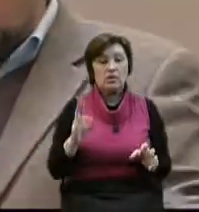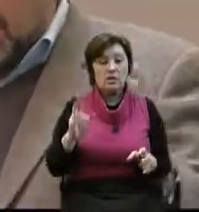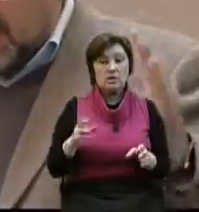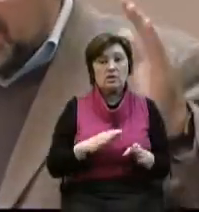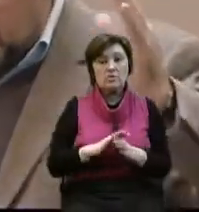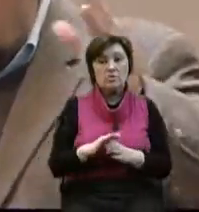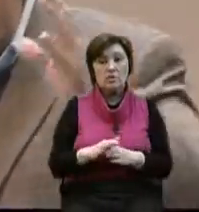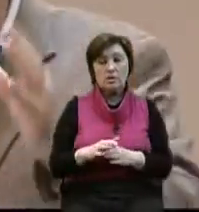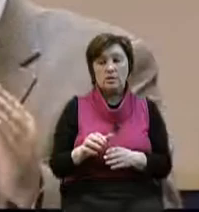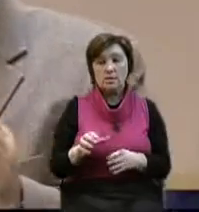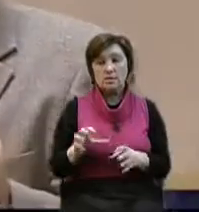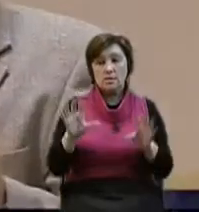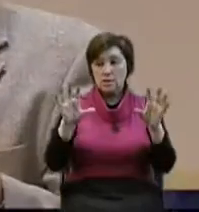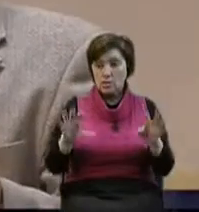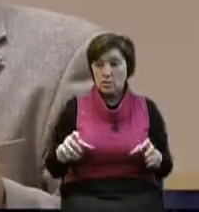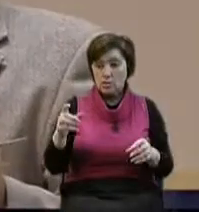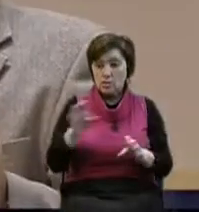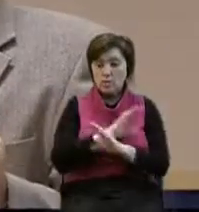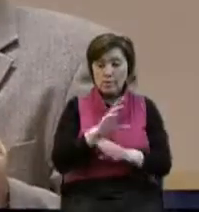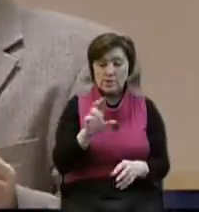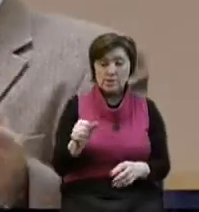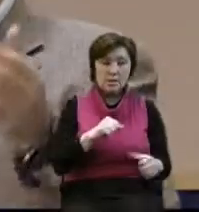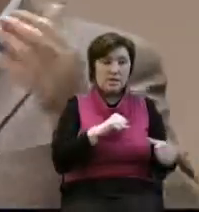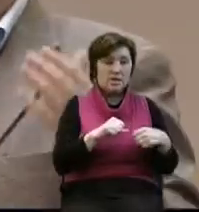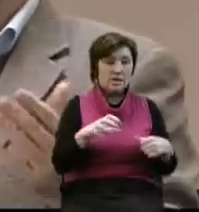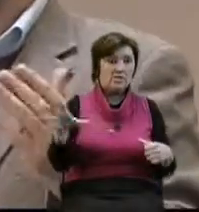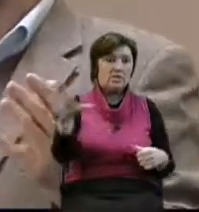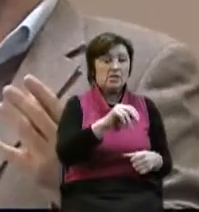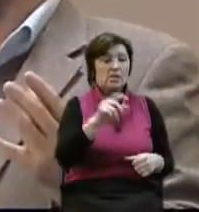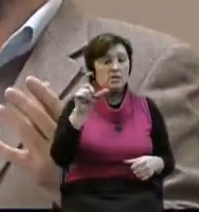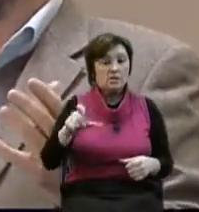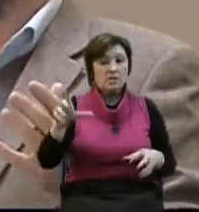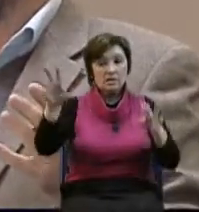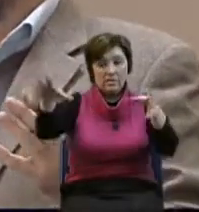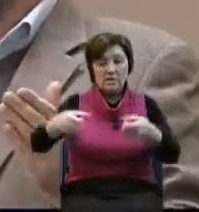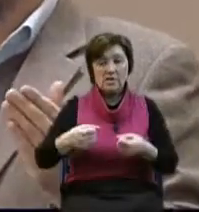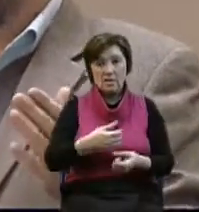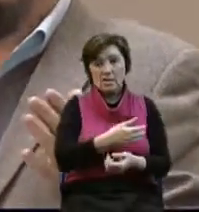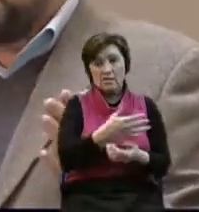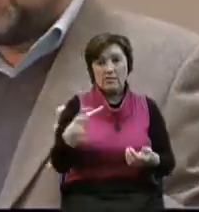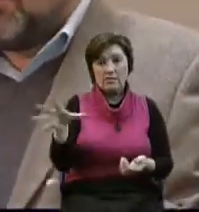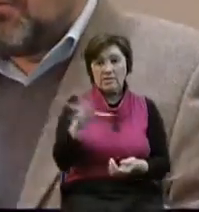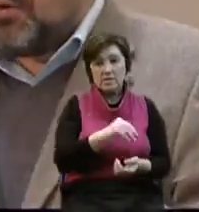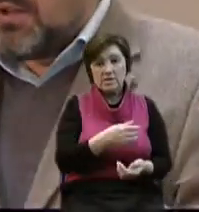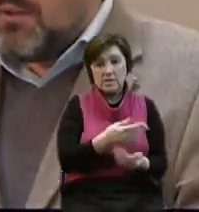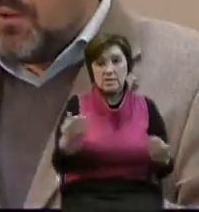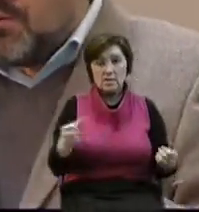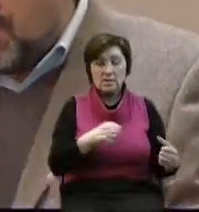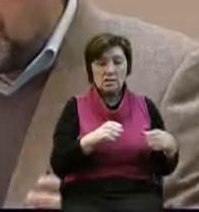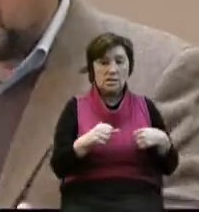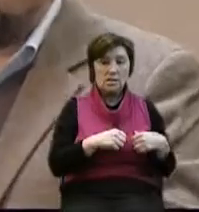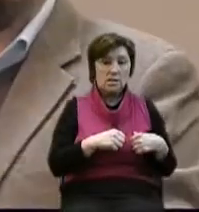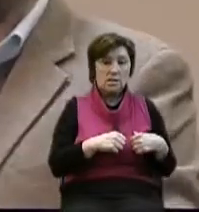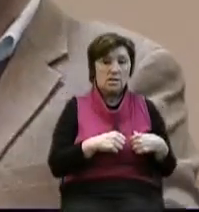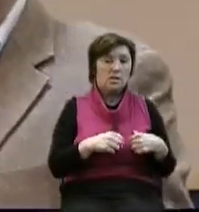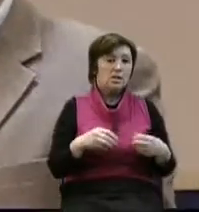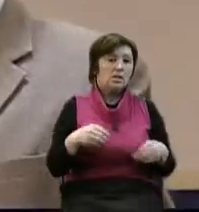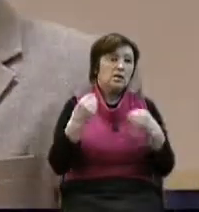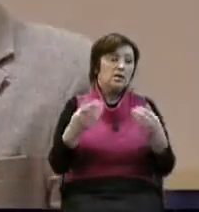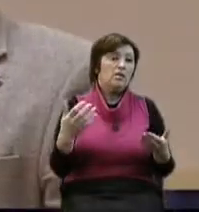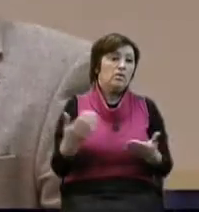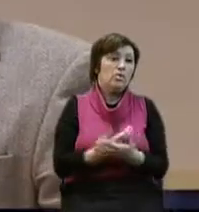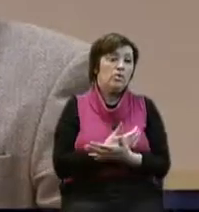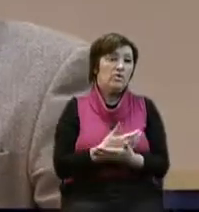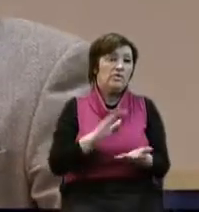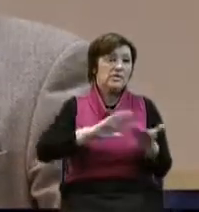умер за грехи всех людей, взял на Себя все наши грехи. И затем установил Новый Завет крови